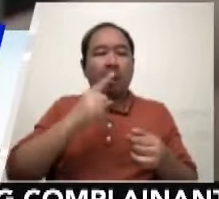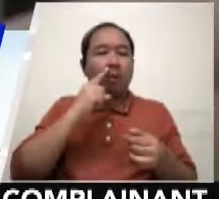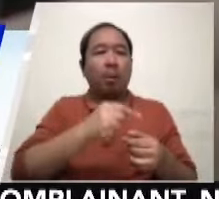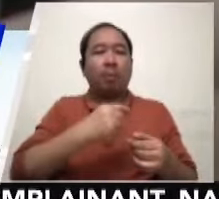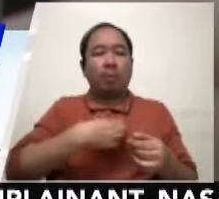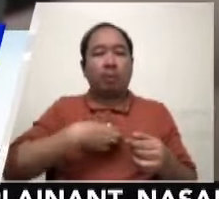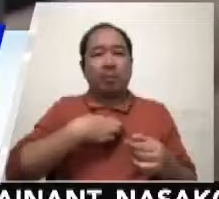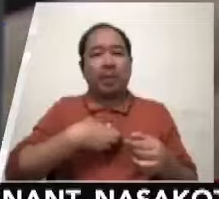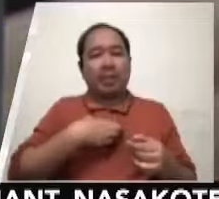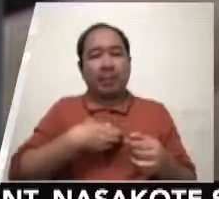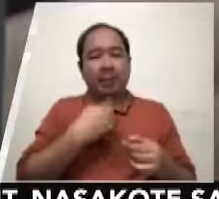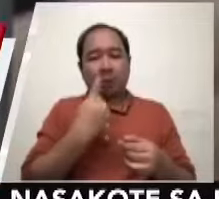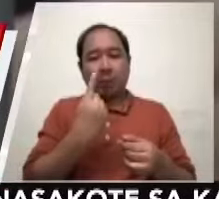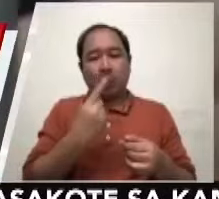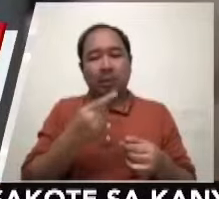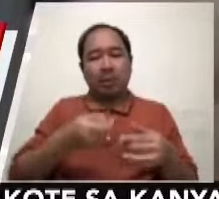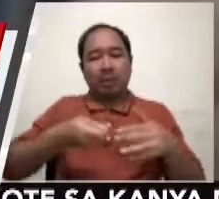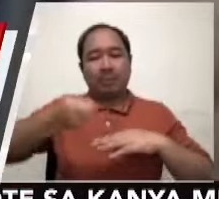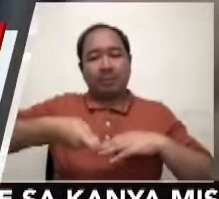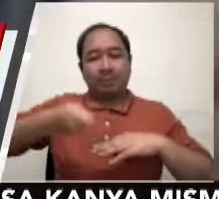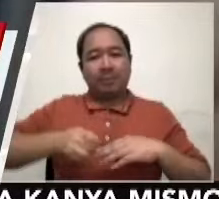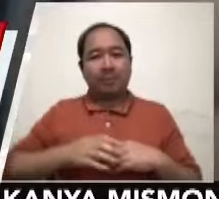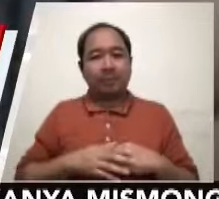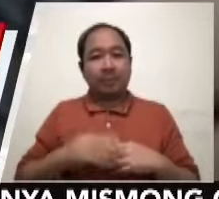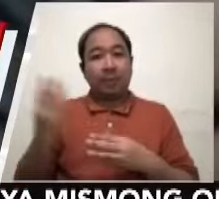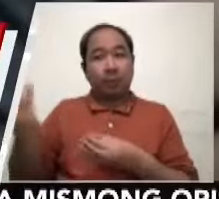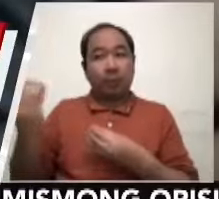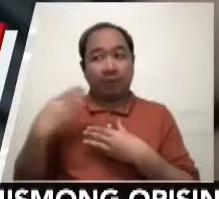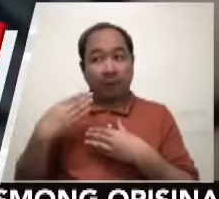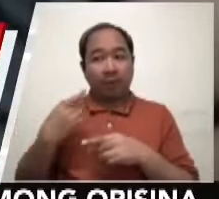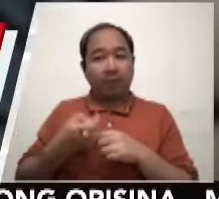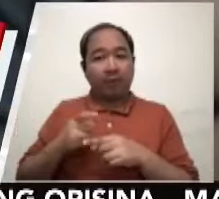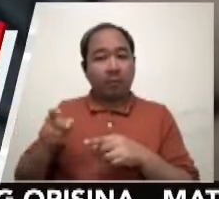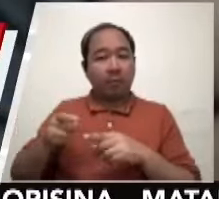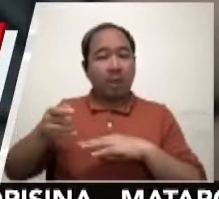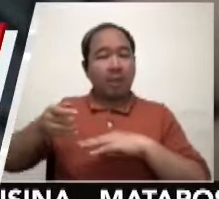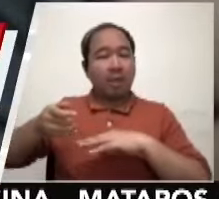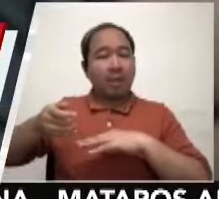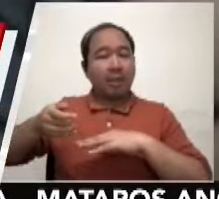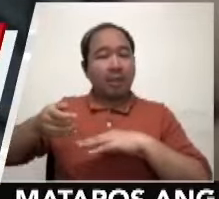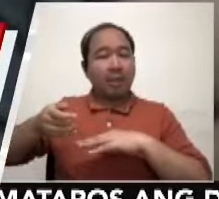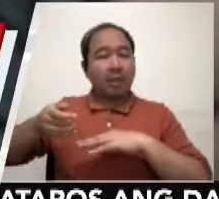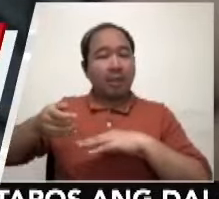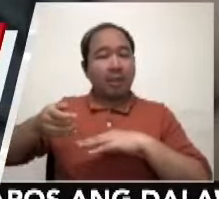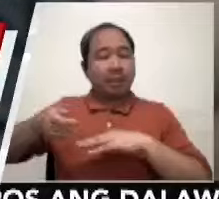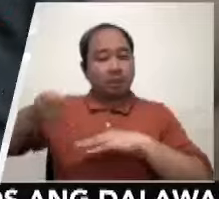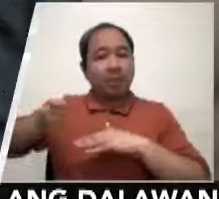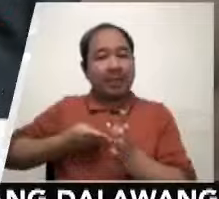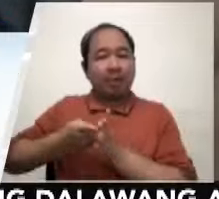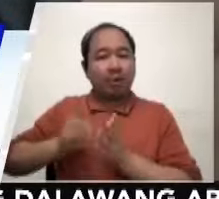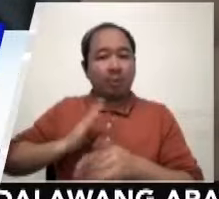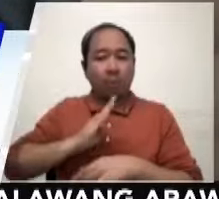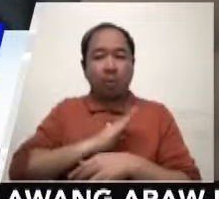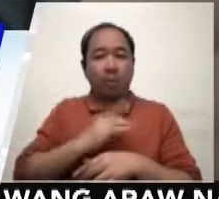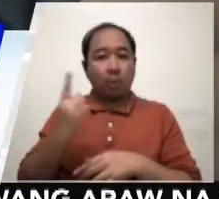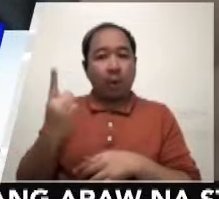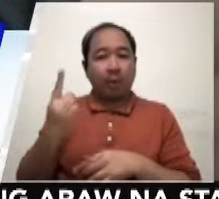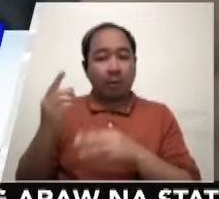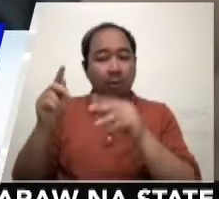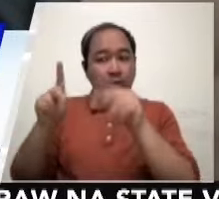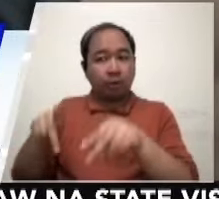the information from JIB, the Judicial Integrity Board, that an anonymous tipster